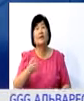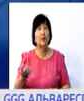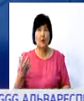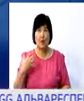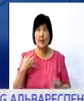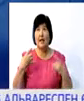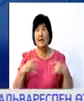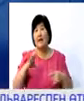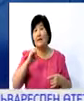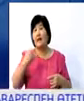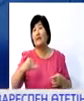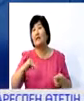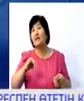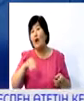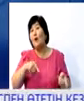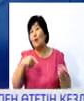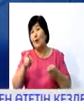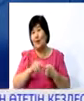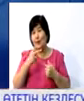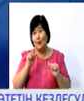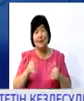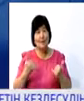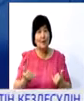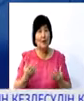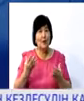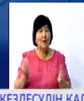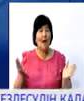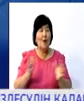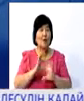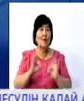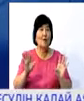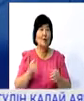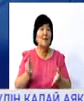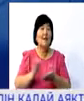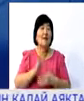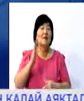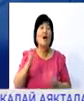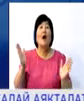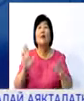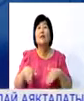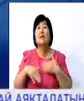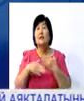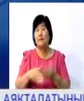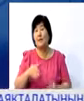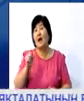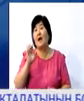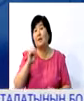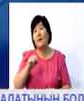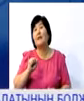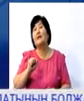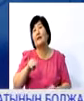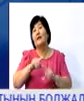Қызылорда телеарнасының сайтына өту арқылы көре аласыздар. Ал енді бүгінгі күнгі ауа райы болжамымен таныс болыңыздар. Ауа райы дерегінің демеушісі Арбат